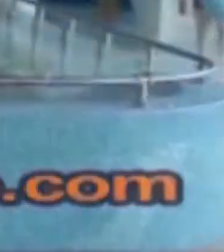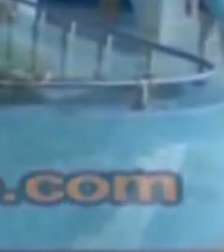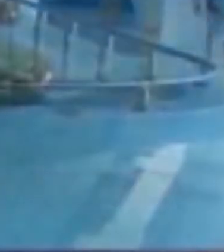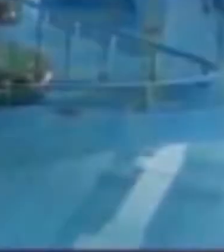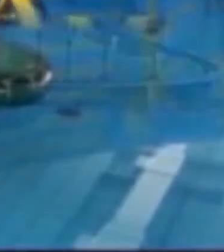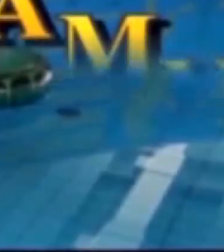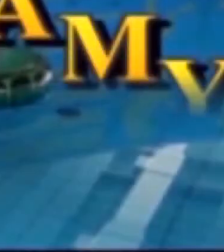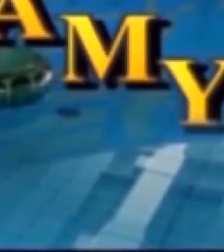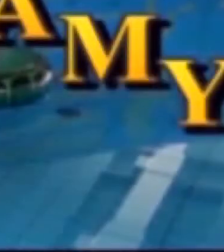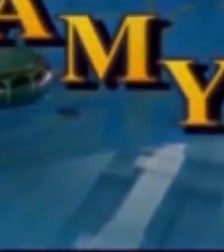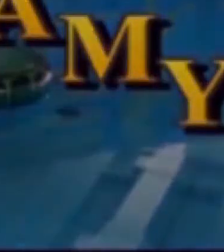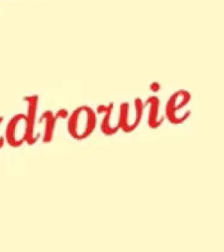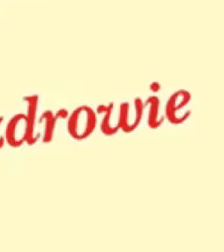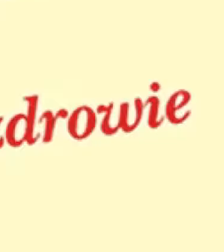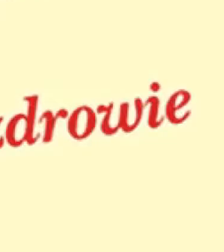www.aquaparkkutno.com.